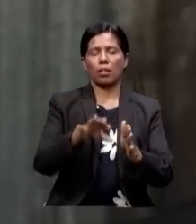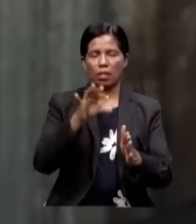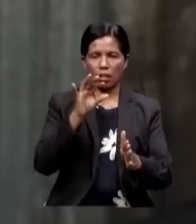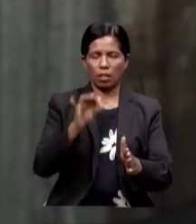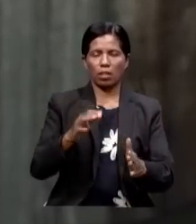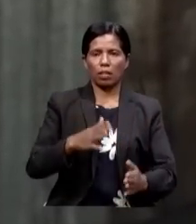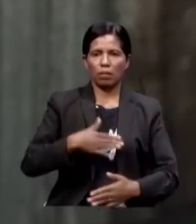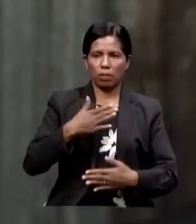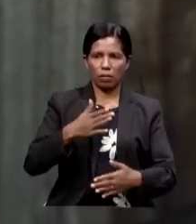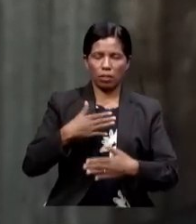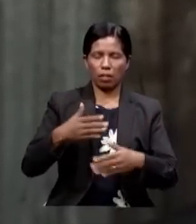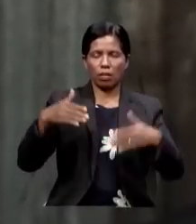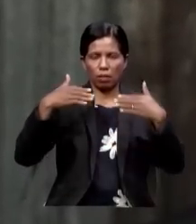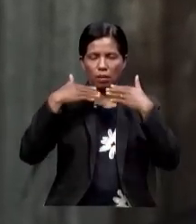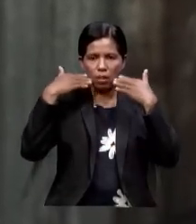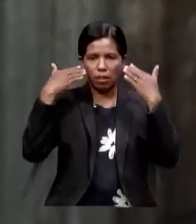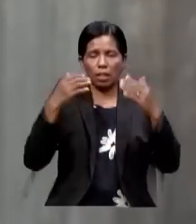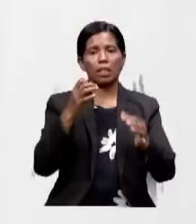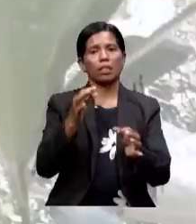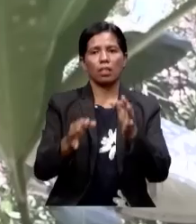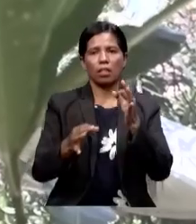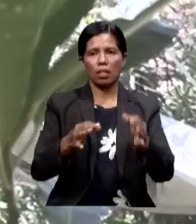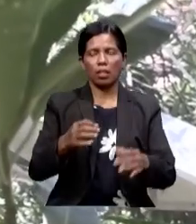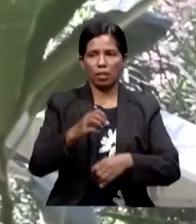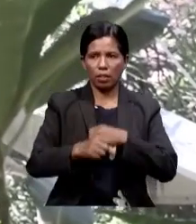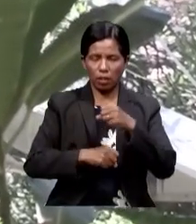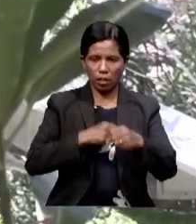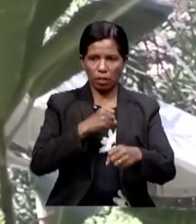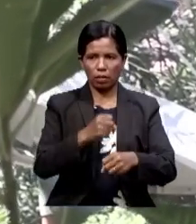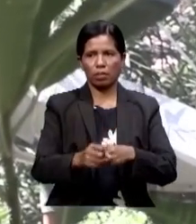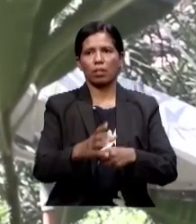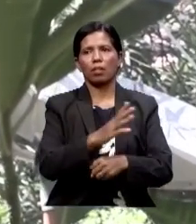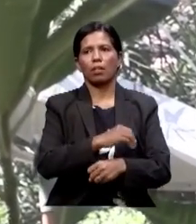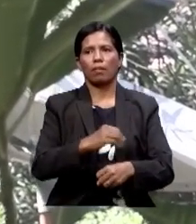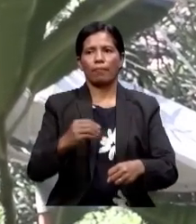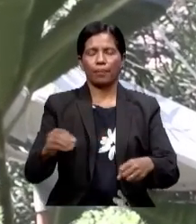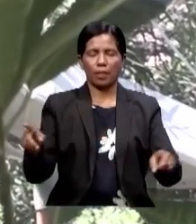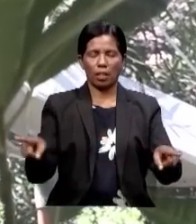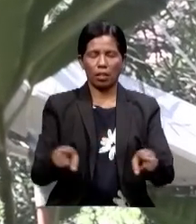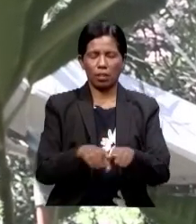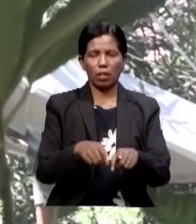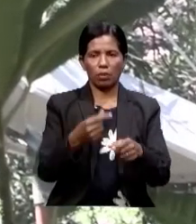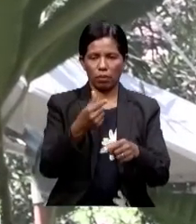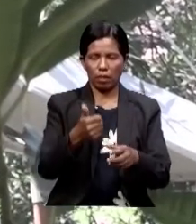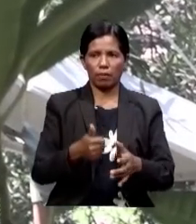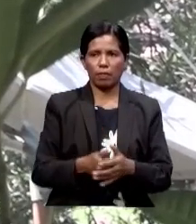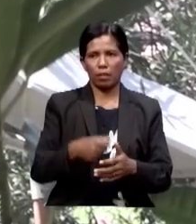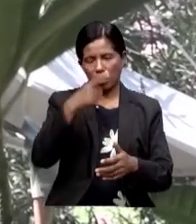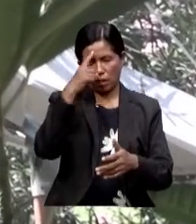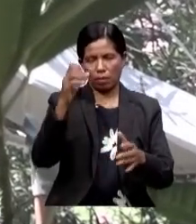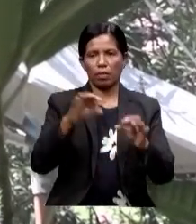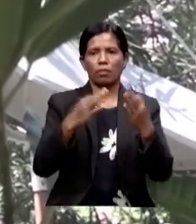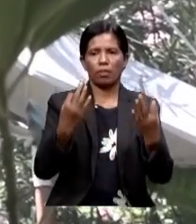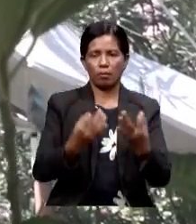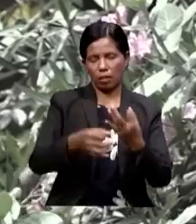hak solok no hamnasa. Maske solok no hamnasa ne, pedasuk wanyida det. Tama familia ne